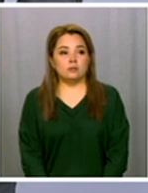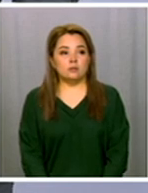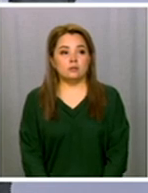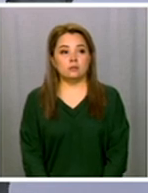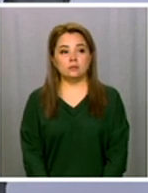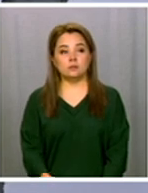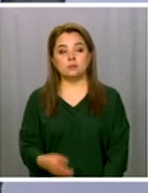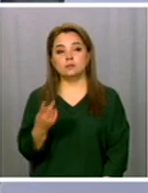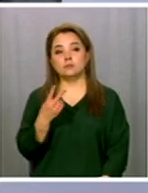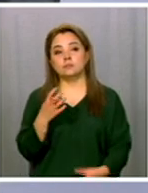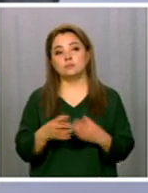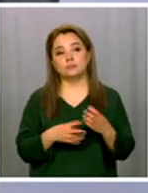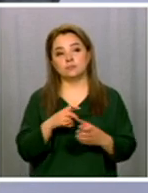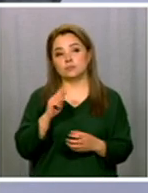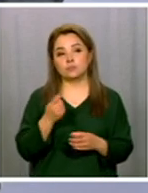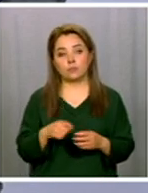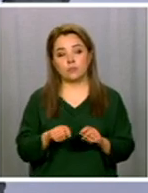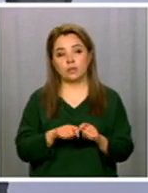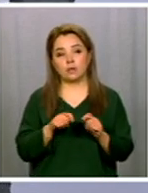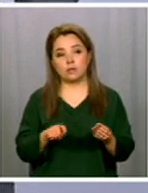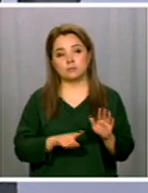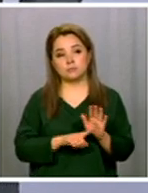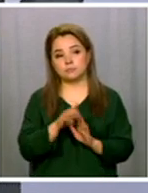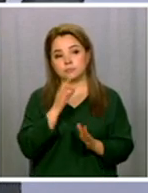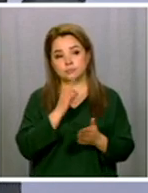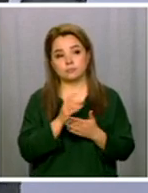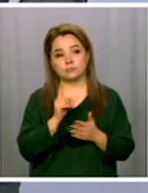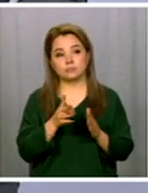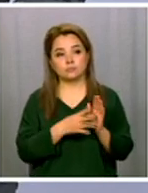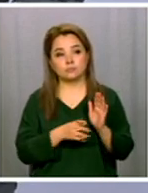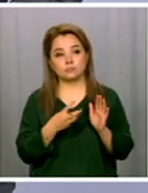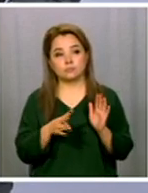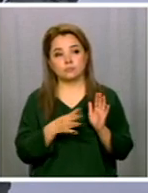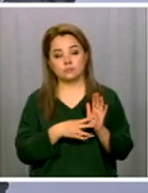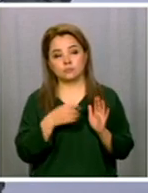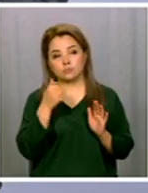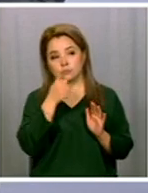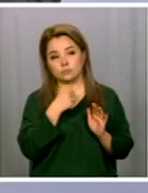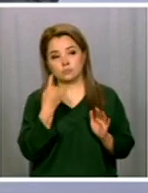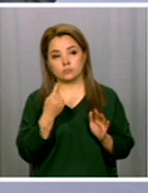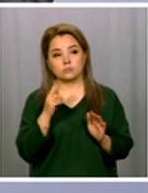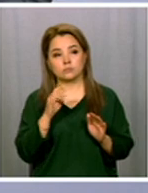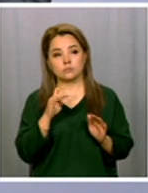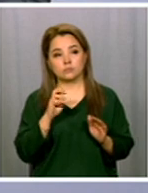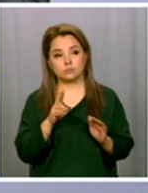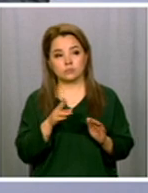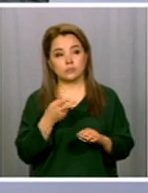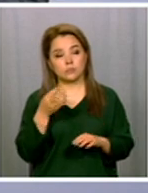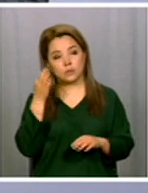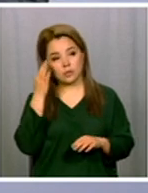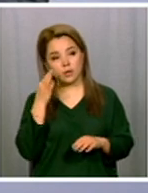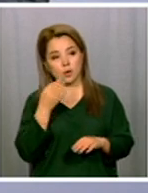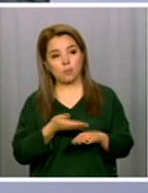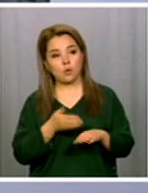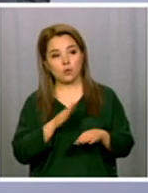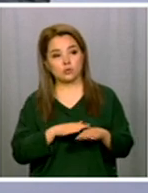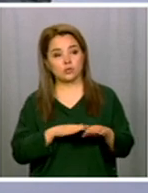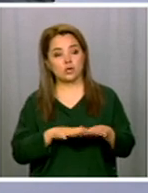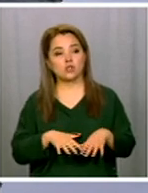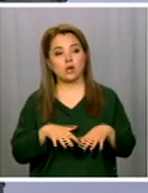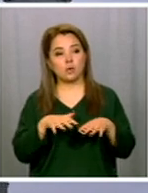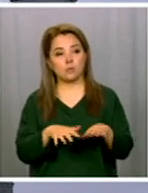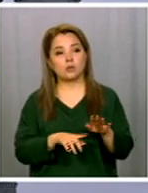Екінші дүниежүзілік соғыстың басталуына тоқталатын болсақ, 1939 жылы 1 қыркүйекте Германия Польшаға шабуыл жасаумен